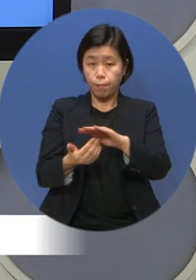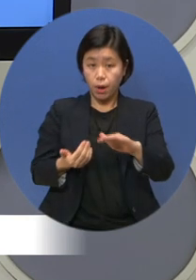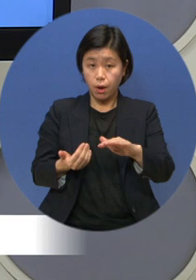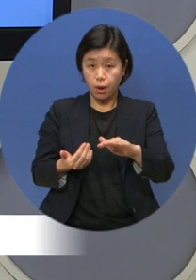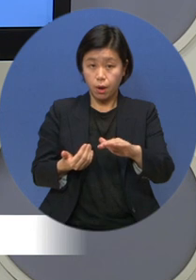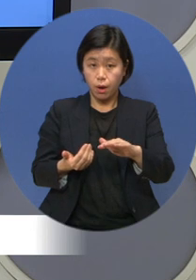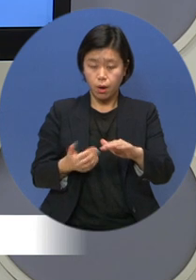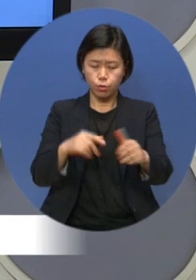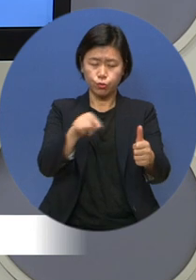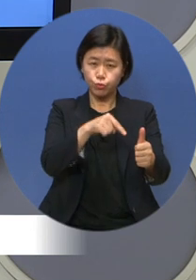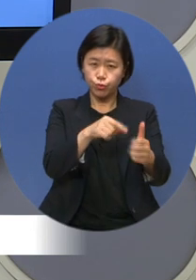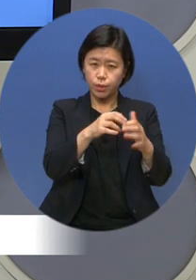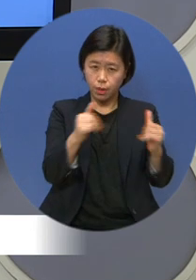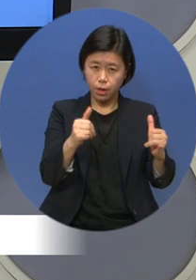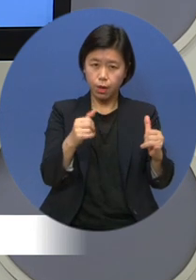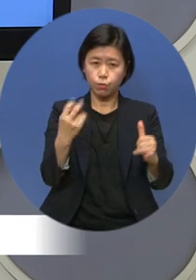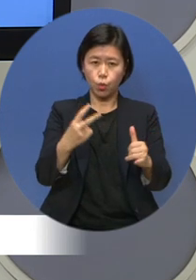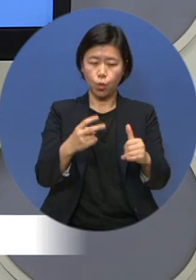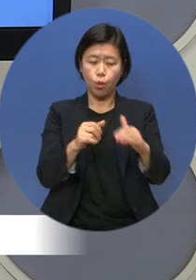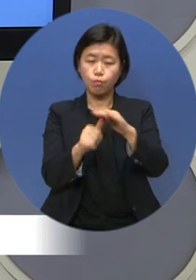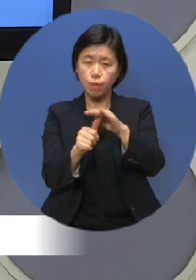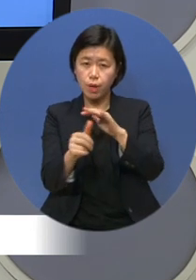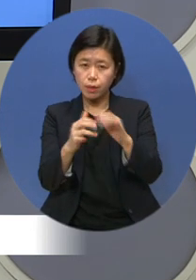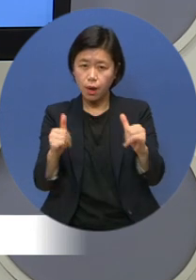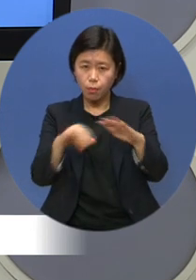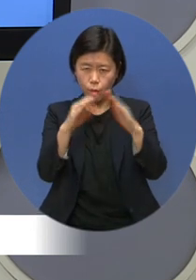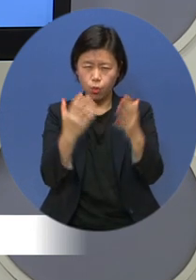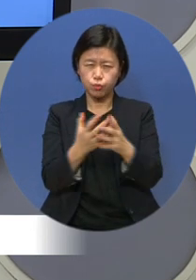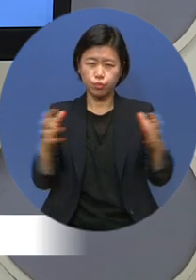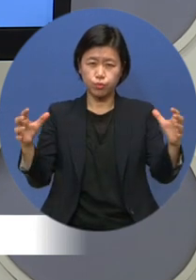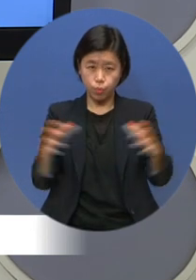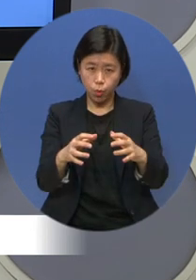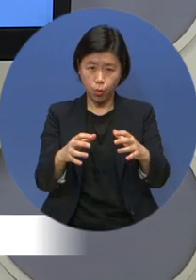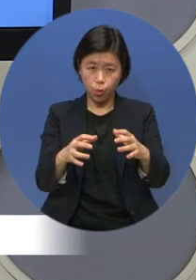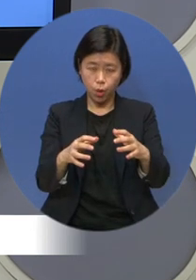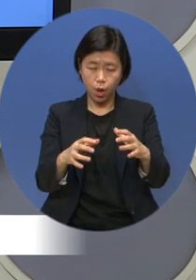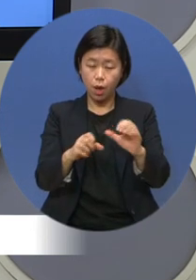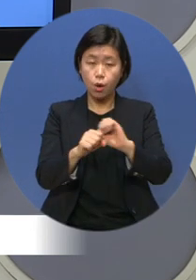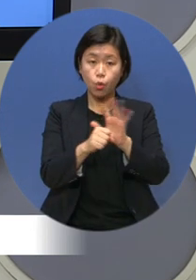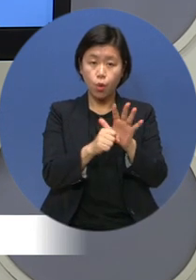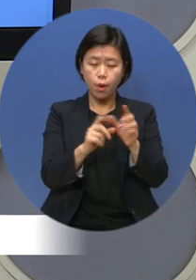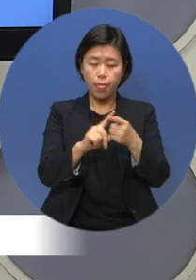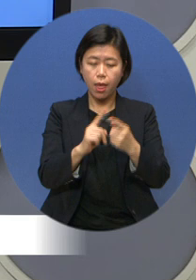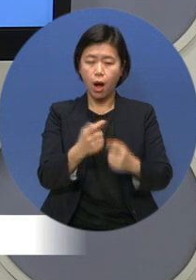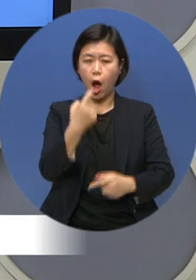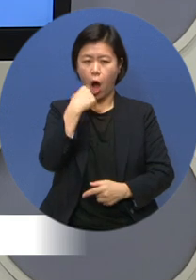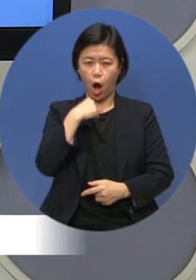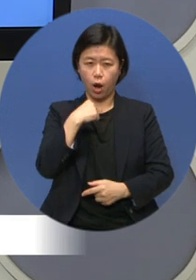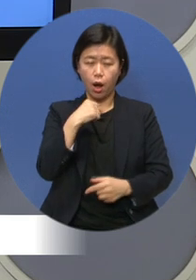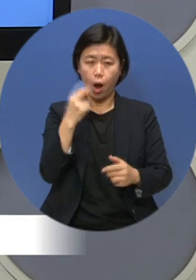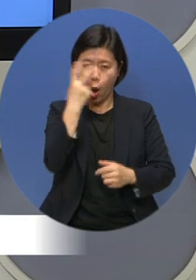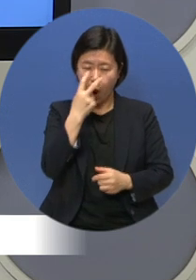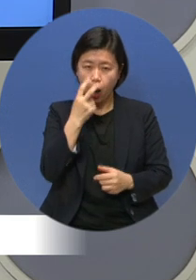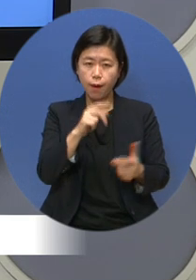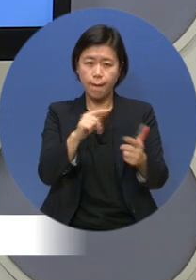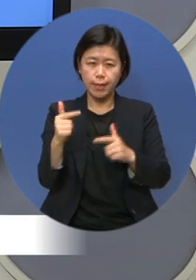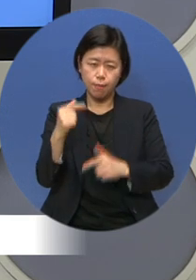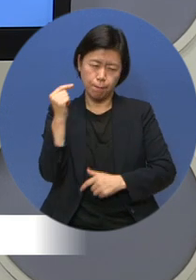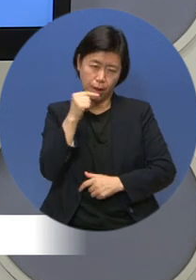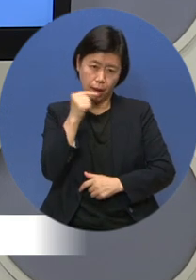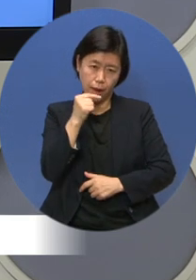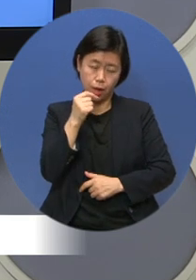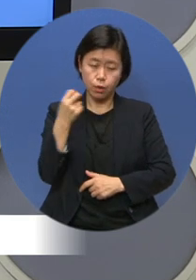검사실 씨와 2000 훈련원 주 2 회 방역 등 방역 지침을 철저하게 준수 할 계획인데요